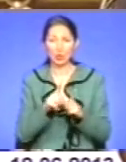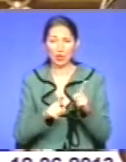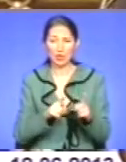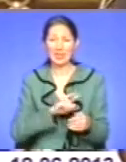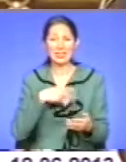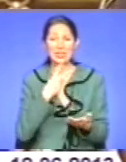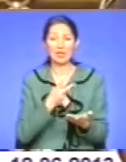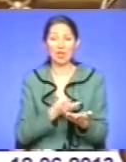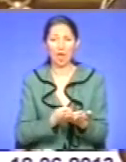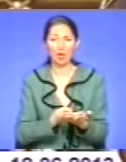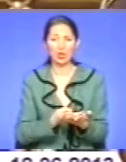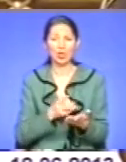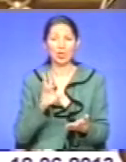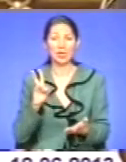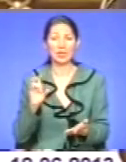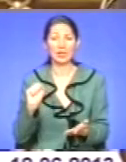незважаючи на